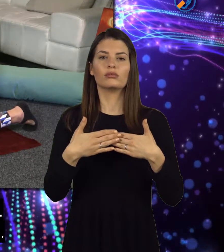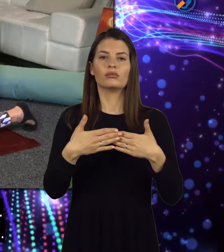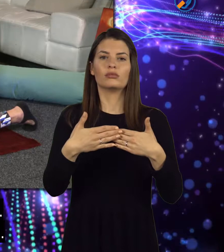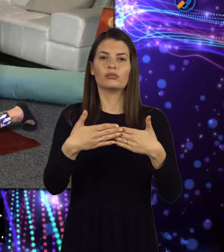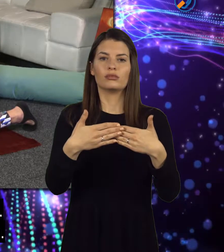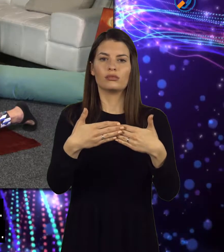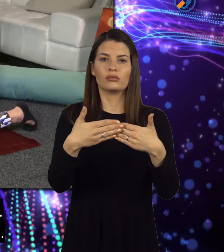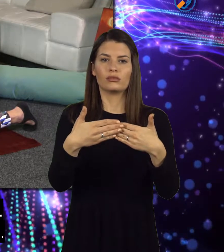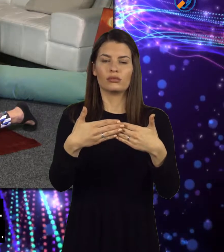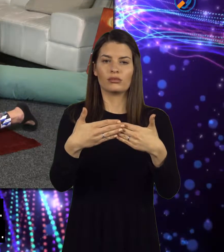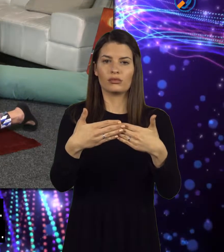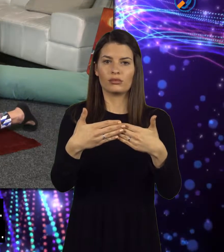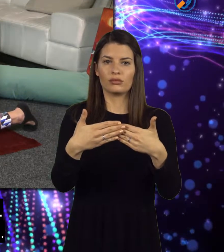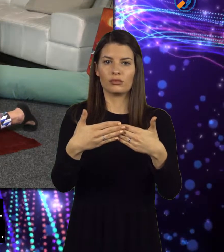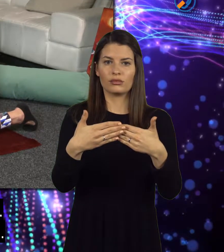In vdih.